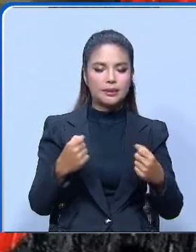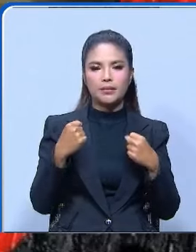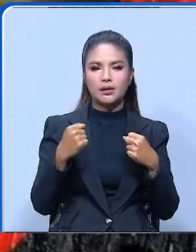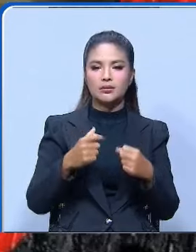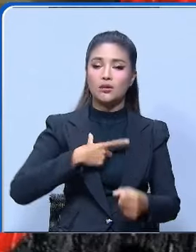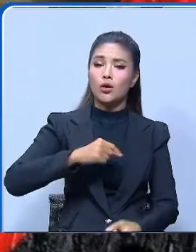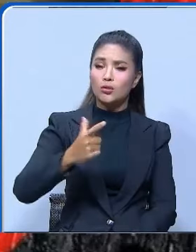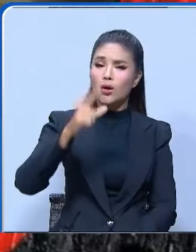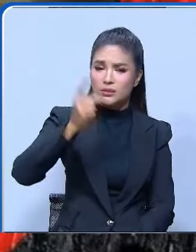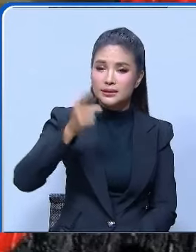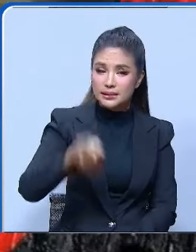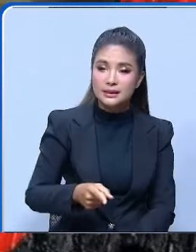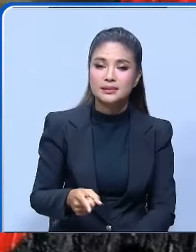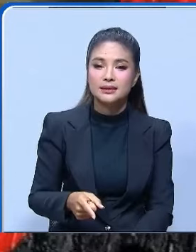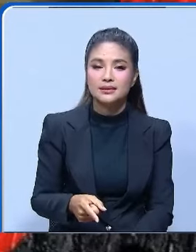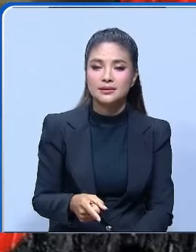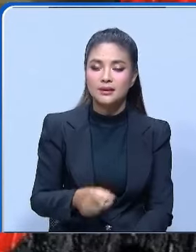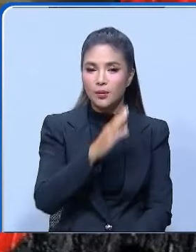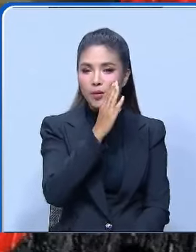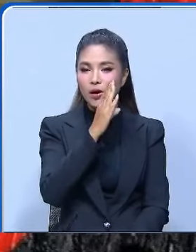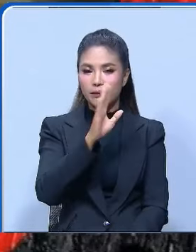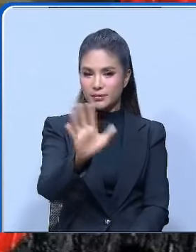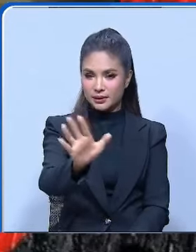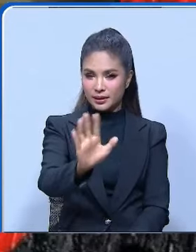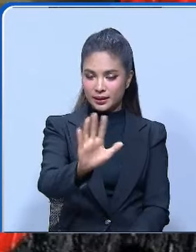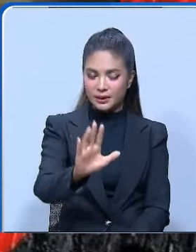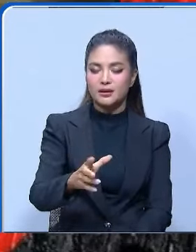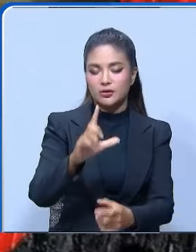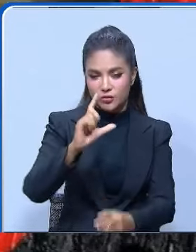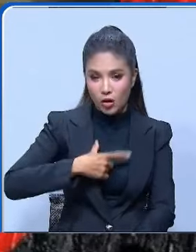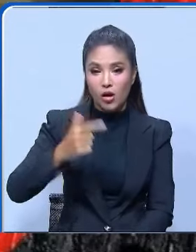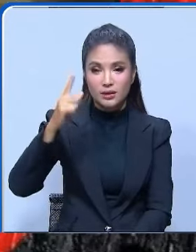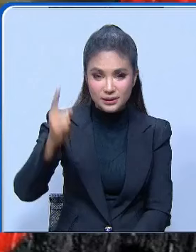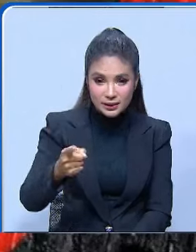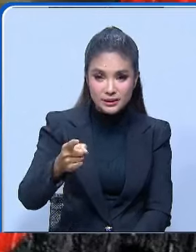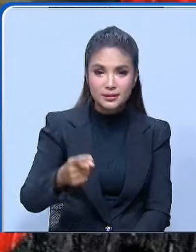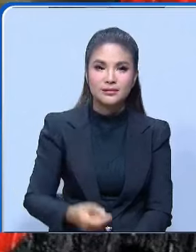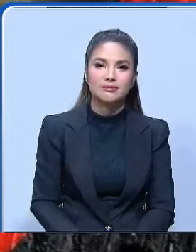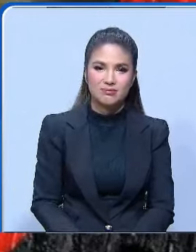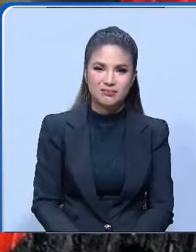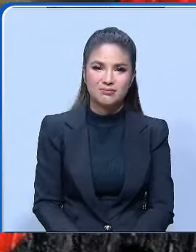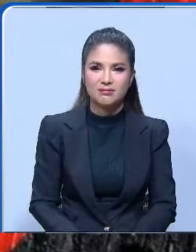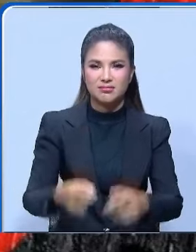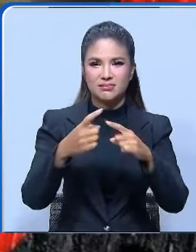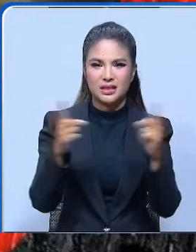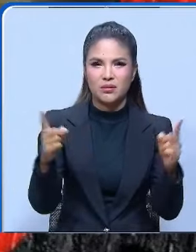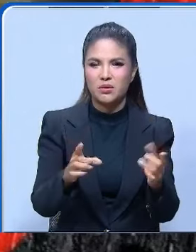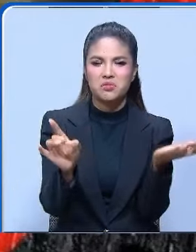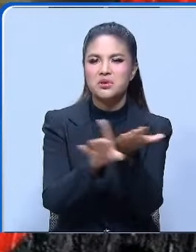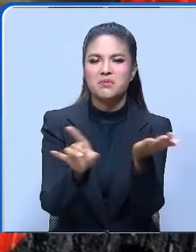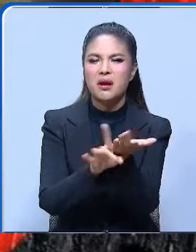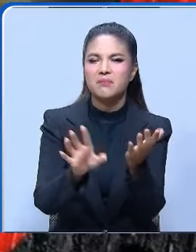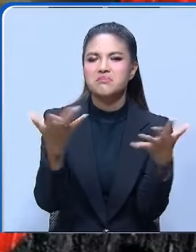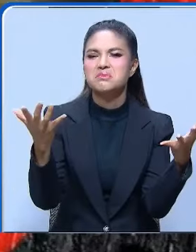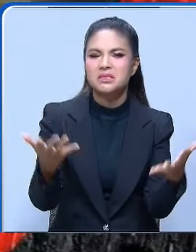ท้ทองแท้ใครไปบอกเขาว่าเป็นทองปลอมนี่โกรธนะคะไม่ได้เลยนะคือทองแท้คุณผู้ชมแต่นี่ไงมันสอดไส้เปอร์เซ็นต์มันไม่ตรง